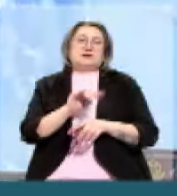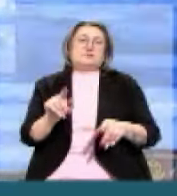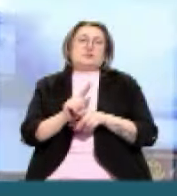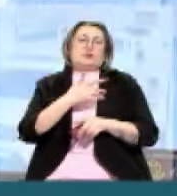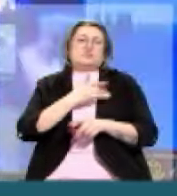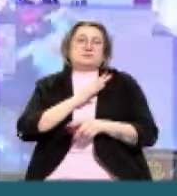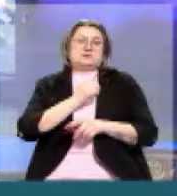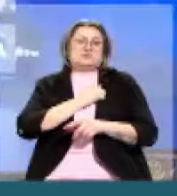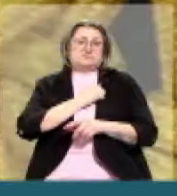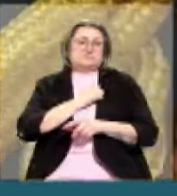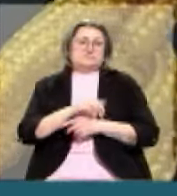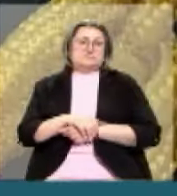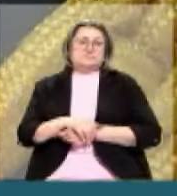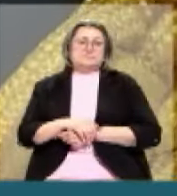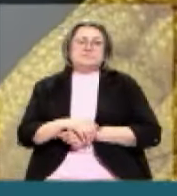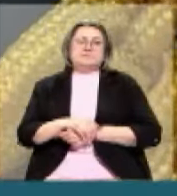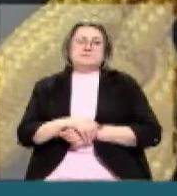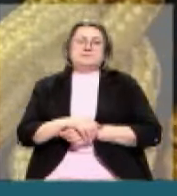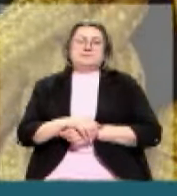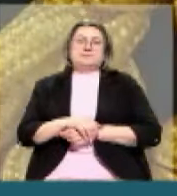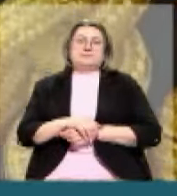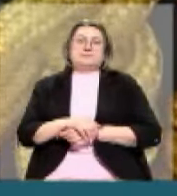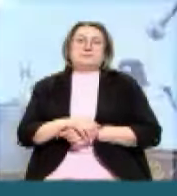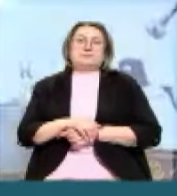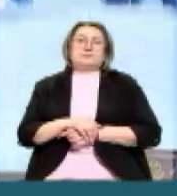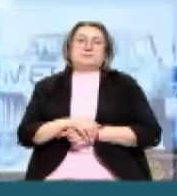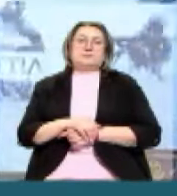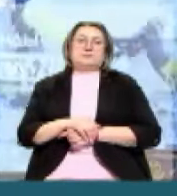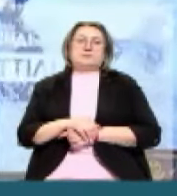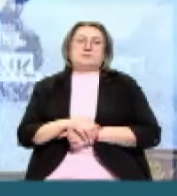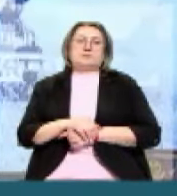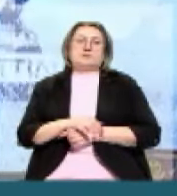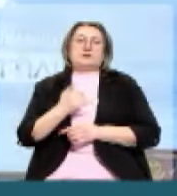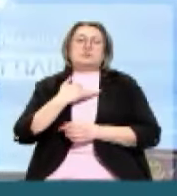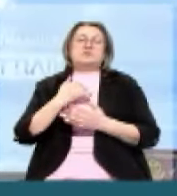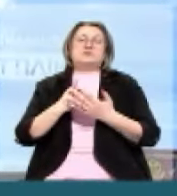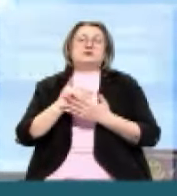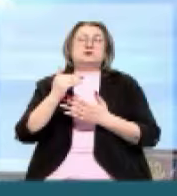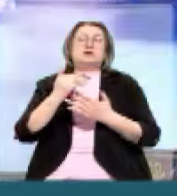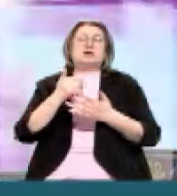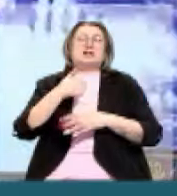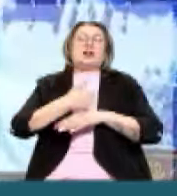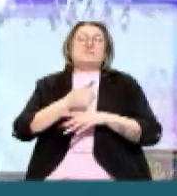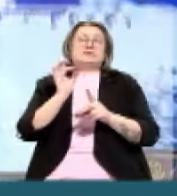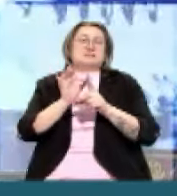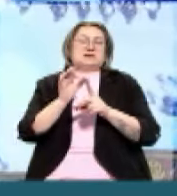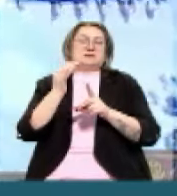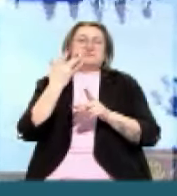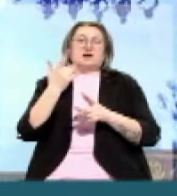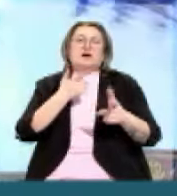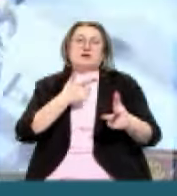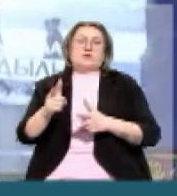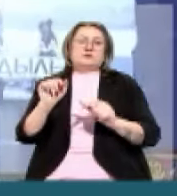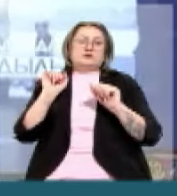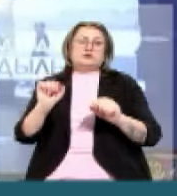бір андай қызықты сәттер болып тұрады. Қазіргі уақытта алғашқы офицерлік лауазымға отырғандықтан, абай